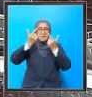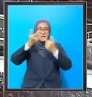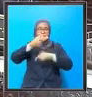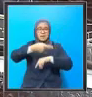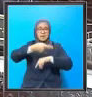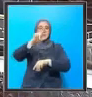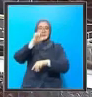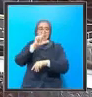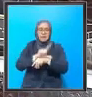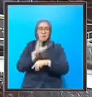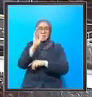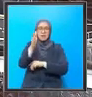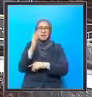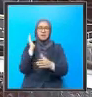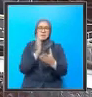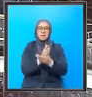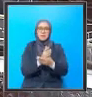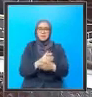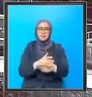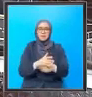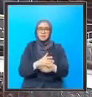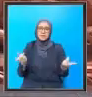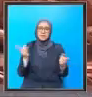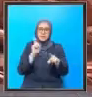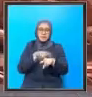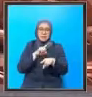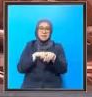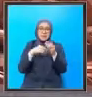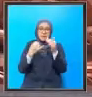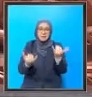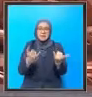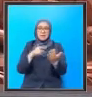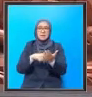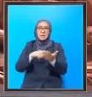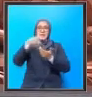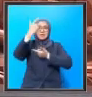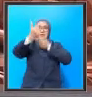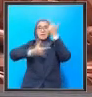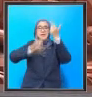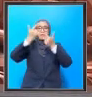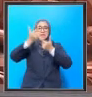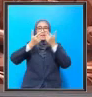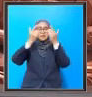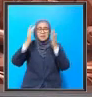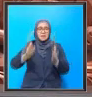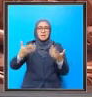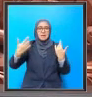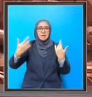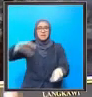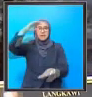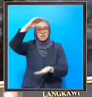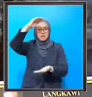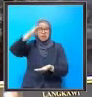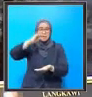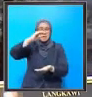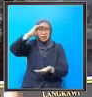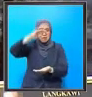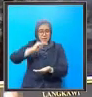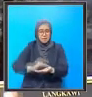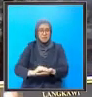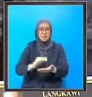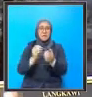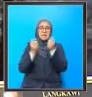Langkawi akan terjejas waktu ini pun pelancongan sudah berkurangan banyak